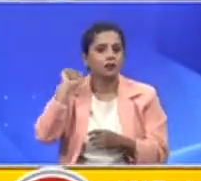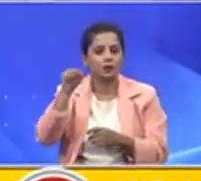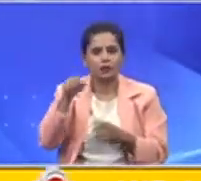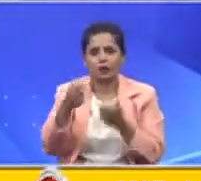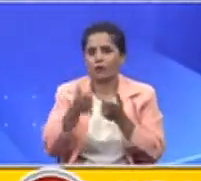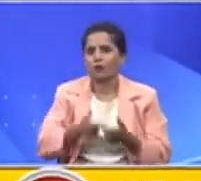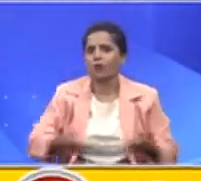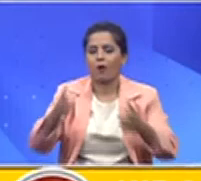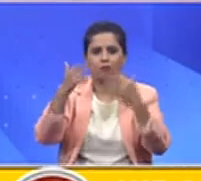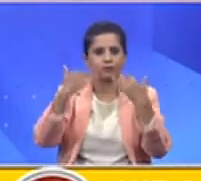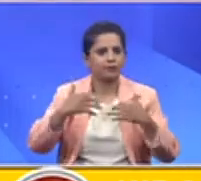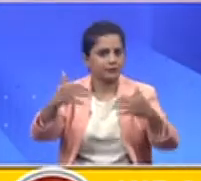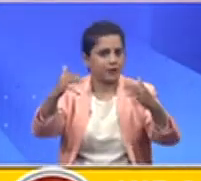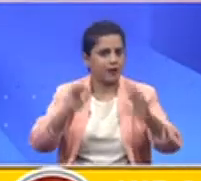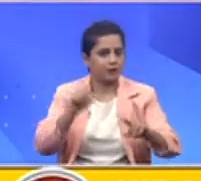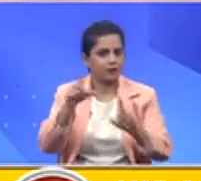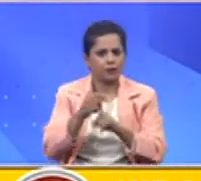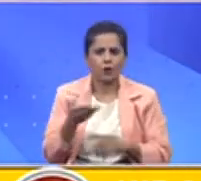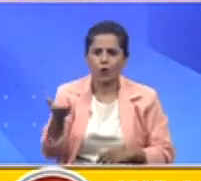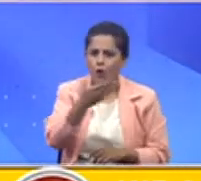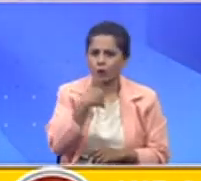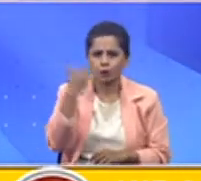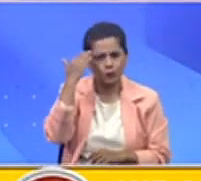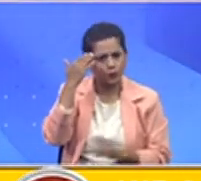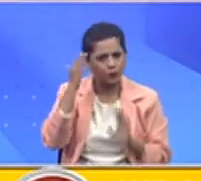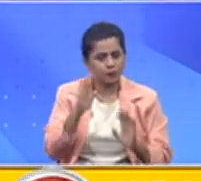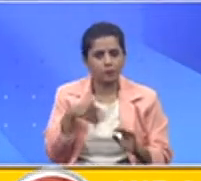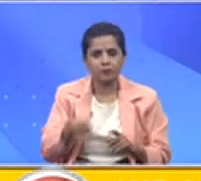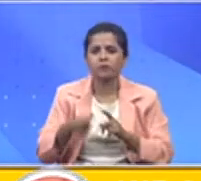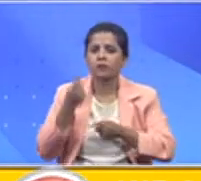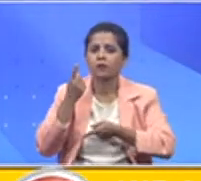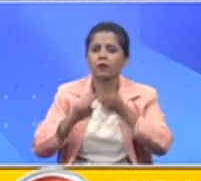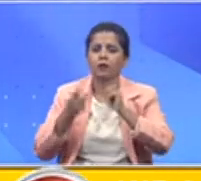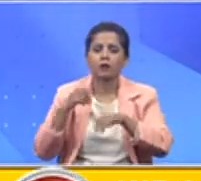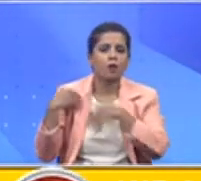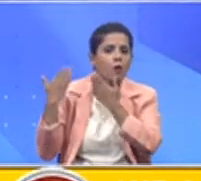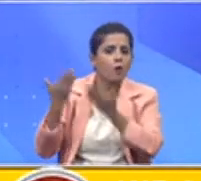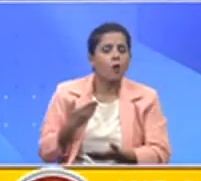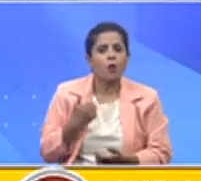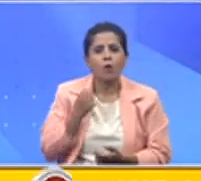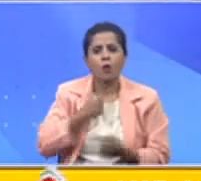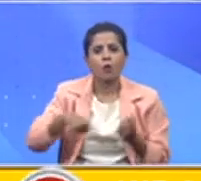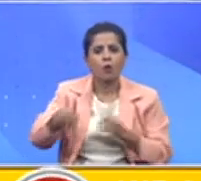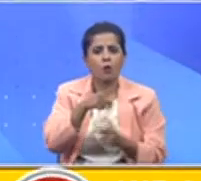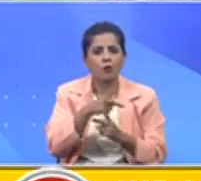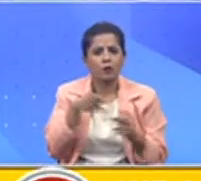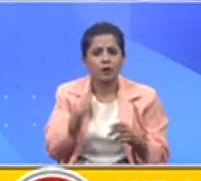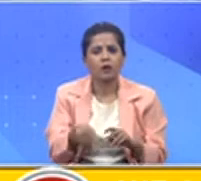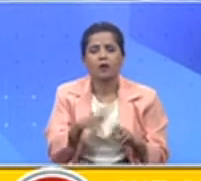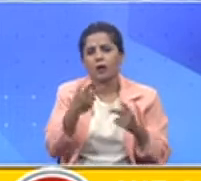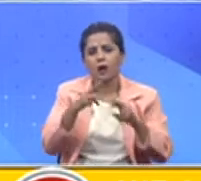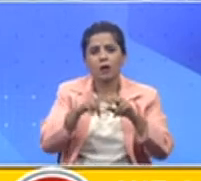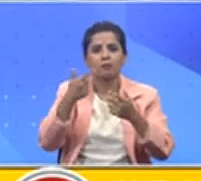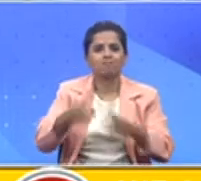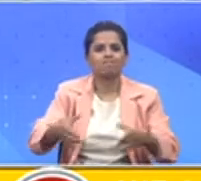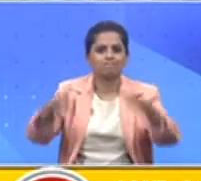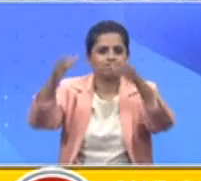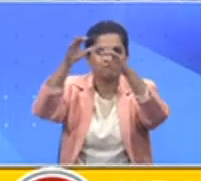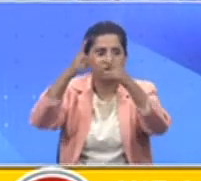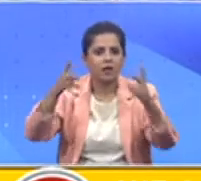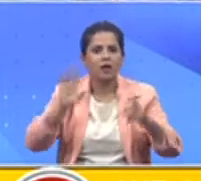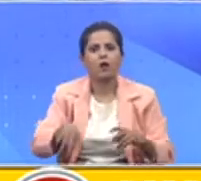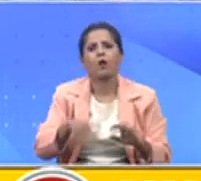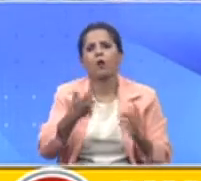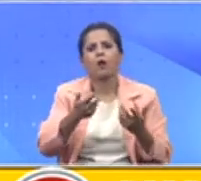हम सभी जानते हैं कि हमारे इतिहास में कीलों का, फोर्ट्स का कितना